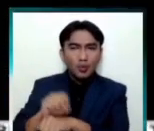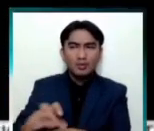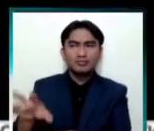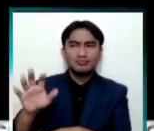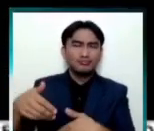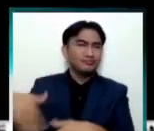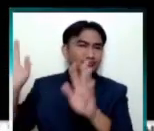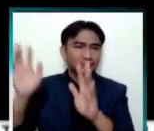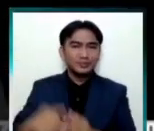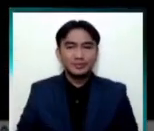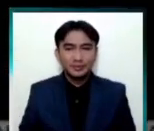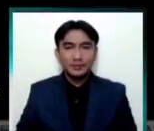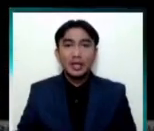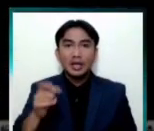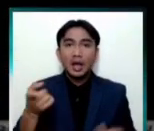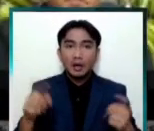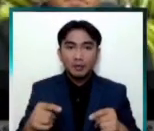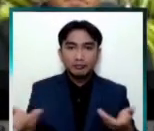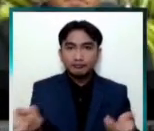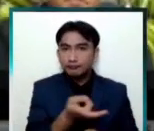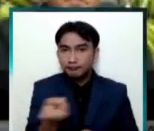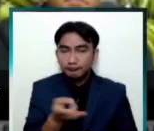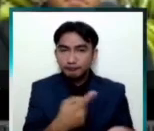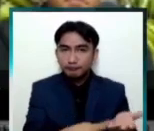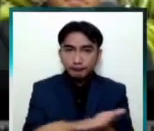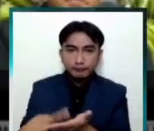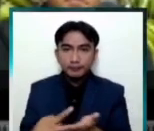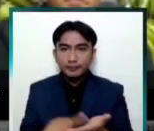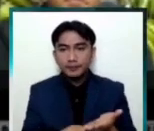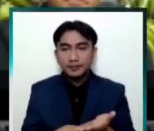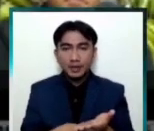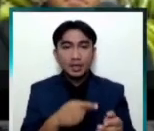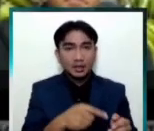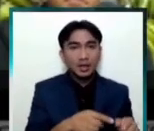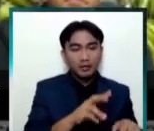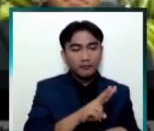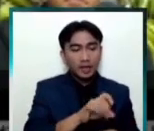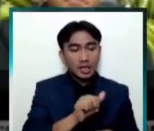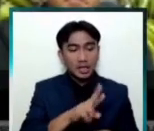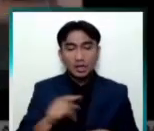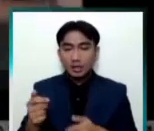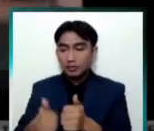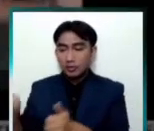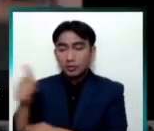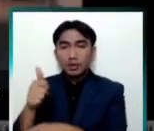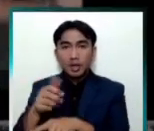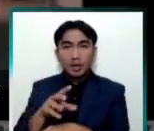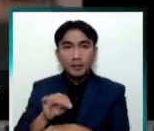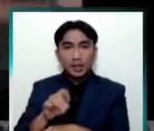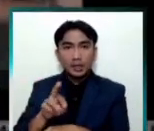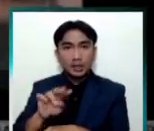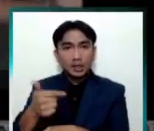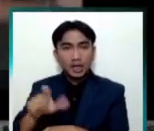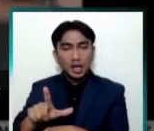sa coconut farmer. Yan ang palitan sa pagitan ni Senador Cynthia Villar at Philippine Coconut Authority Administrator Benjamin Madrigal Jr. tungkol sa hindi